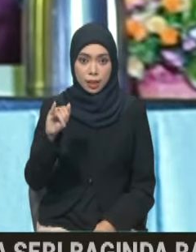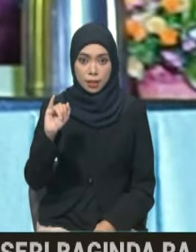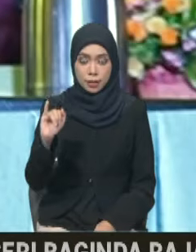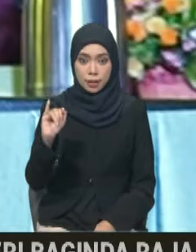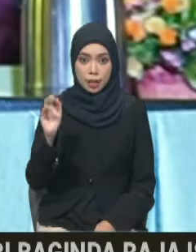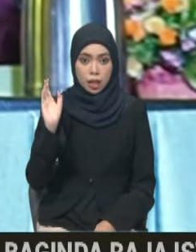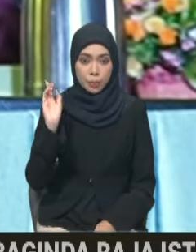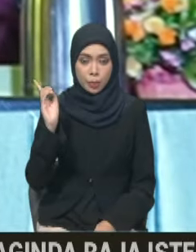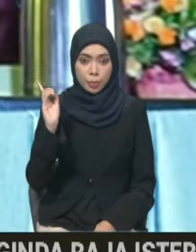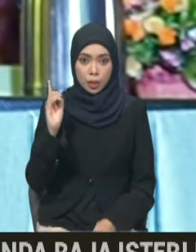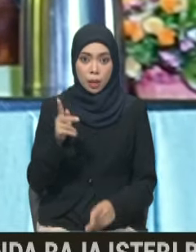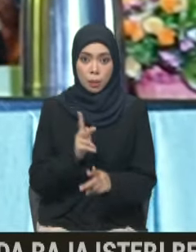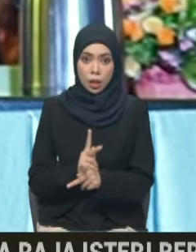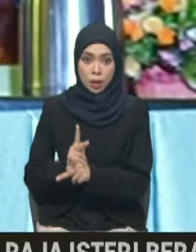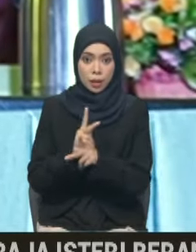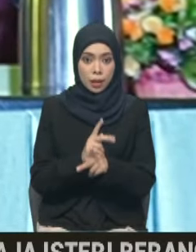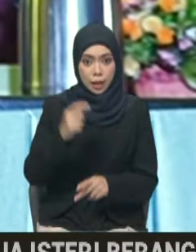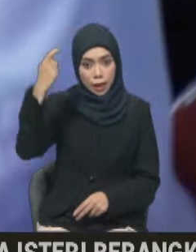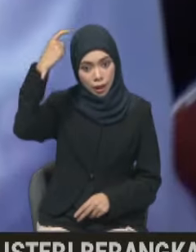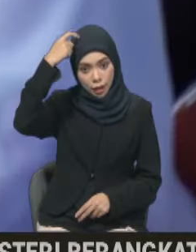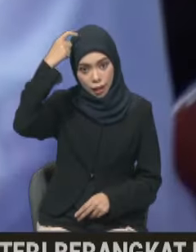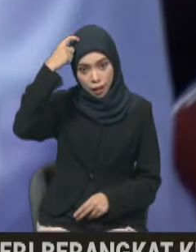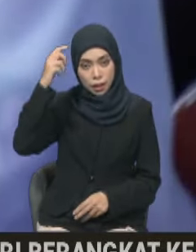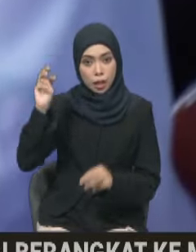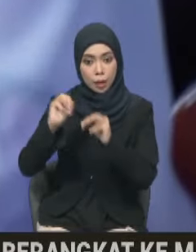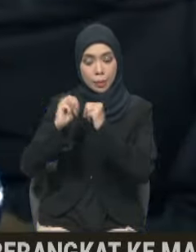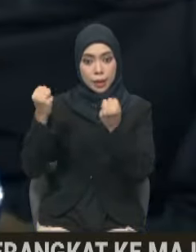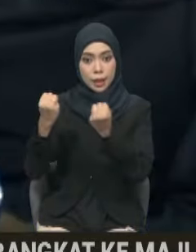bertajuk Memelihara Akal Masyarakat Sejahtera.